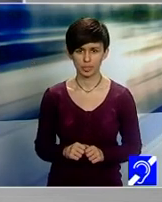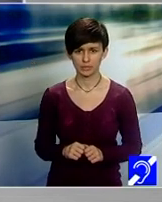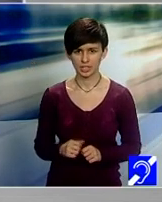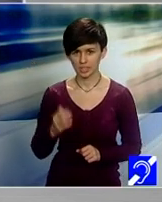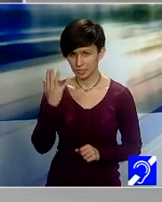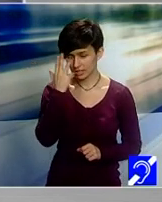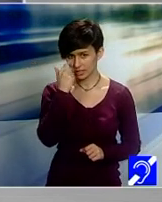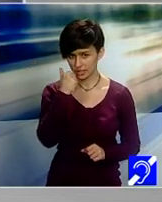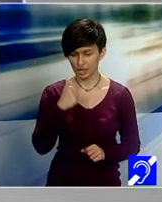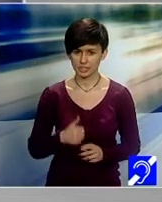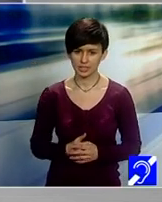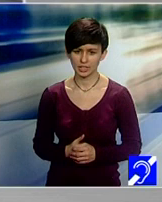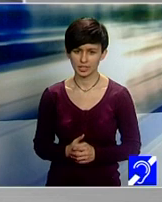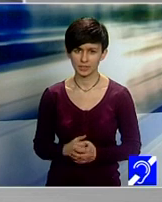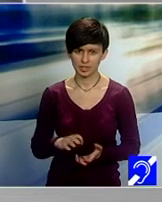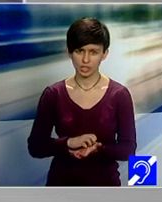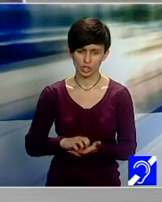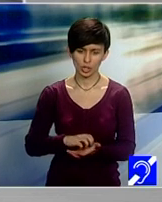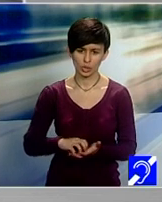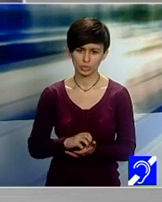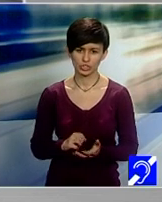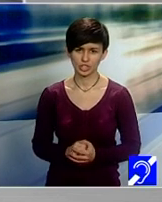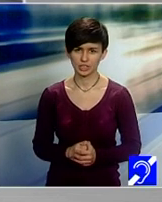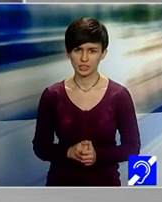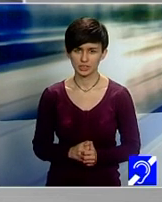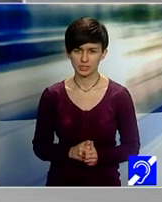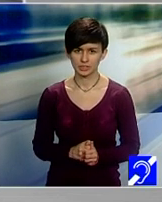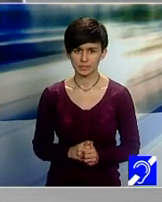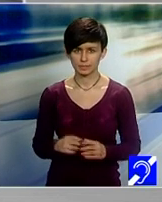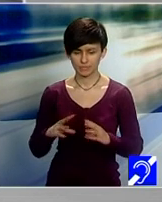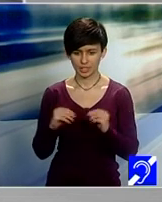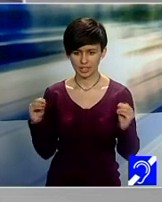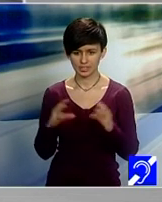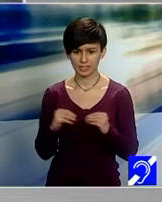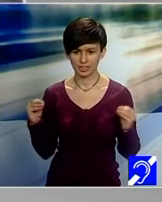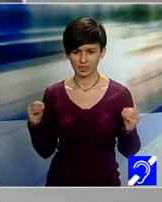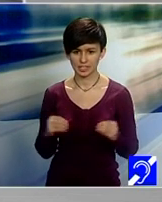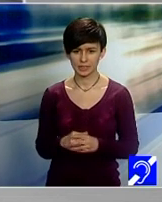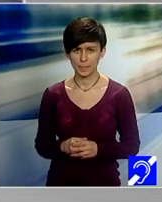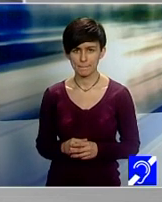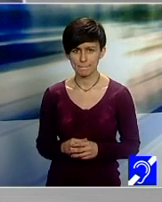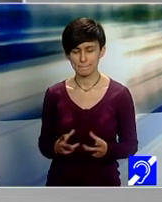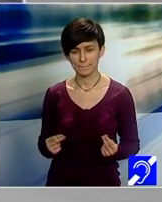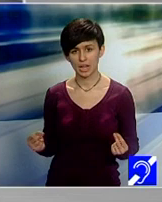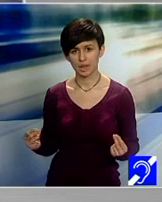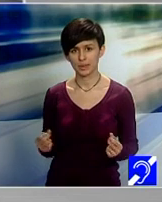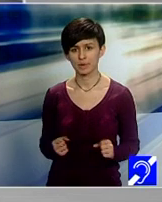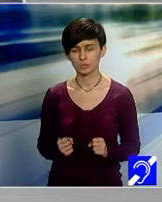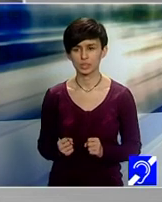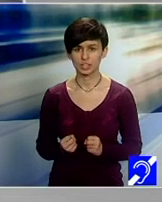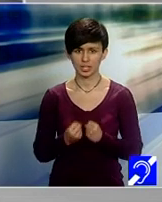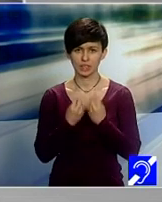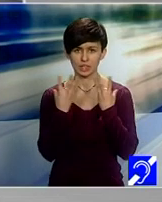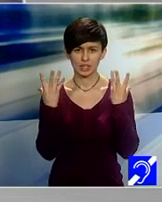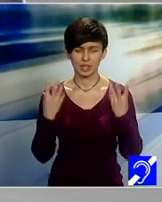ardei, tomate, busuioc, castraveți, foarte multe feluri de plante aromatice,